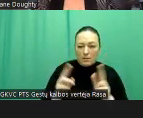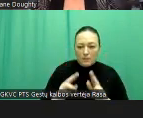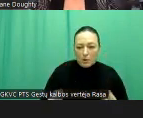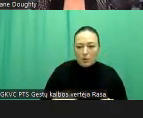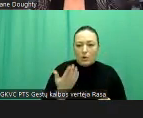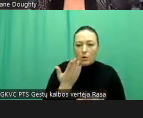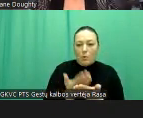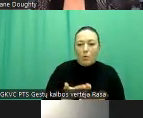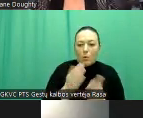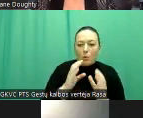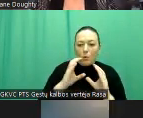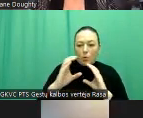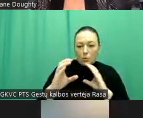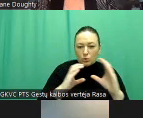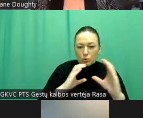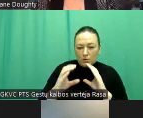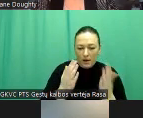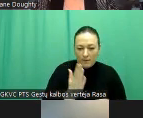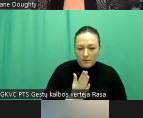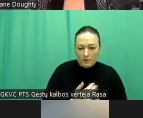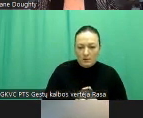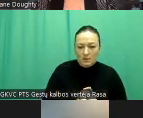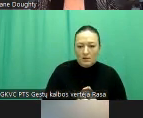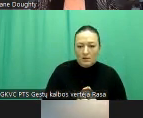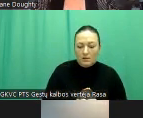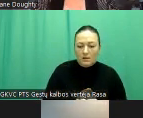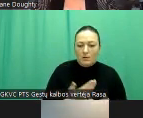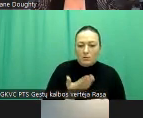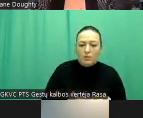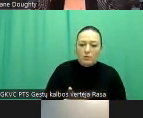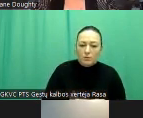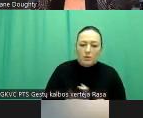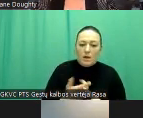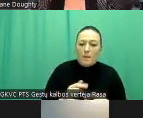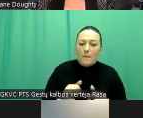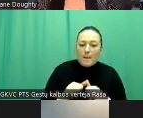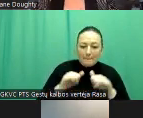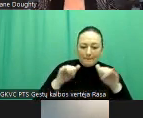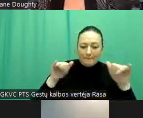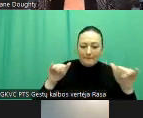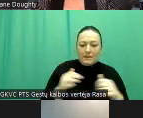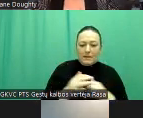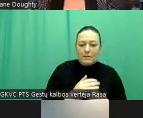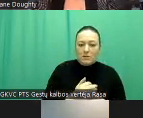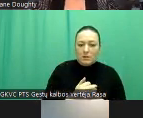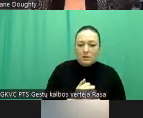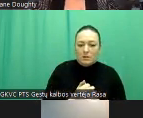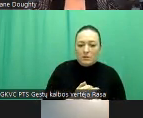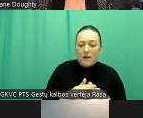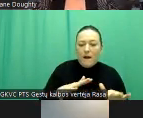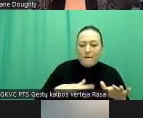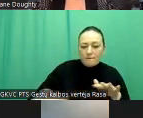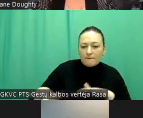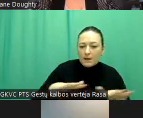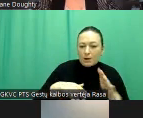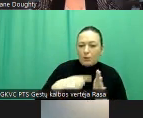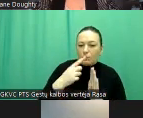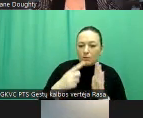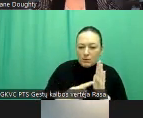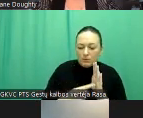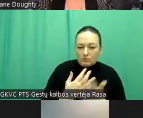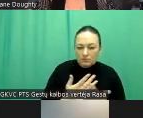konsultantas, konsultuoja labai pačiais kontraktų, veiklų klausimais ir